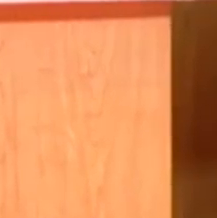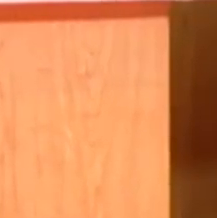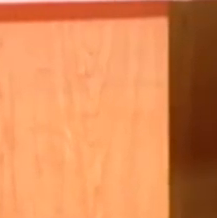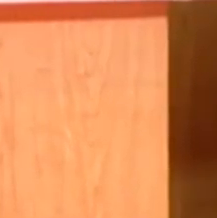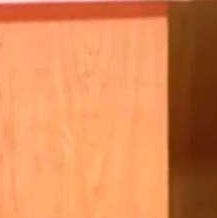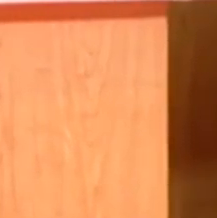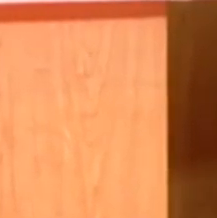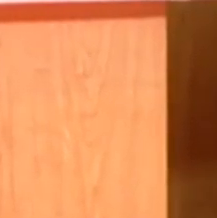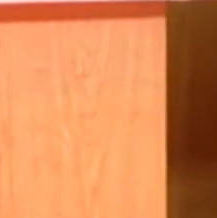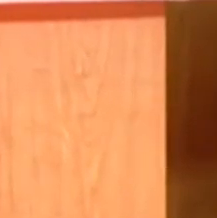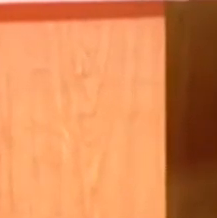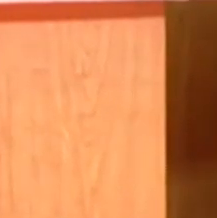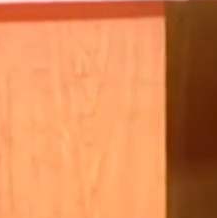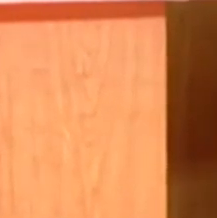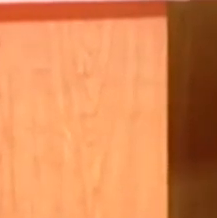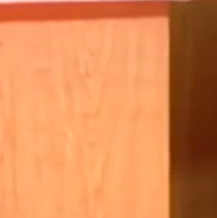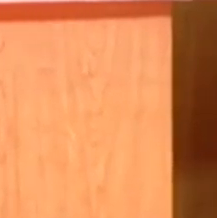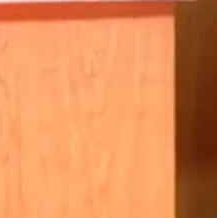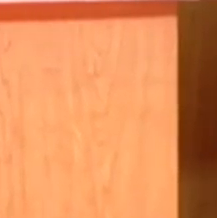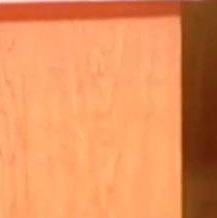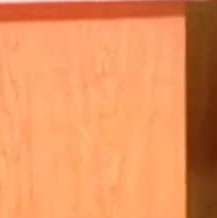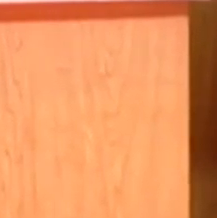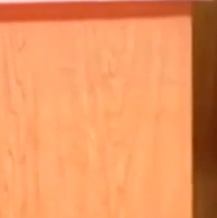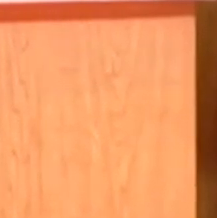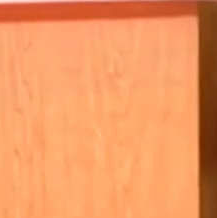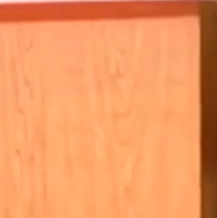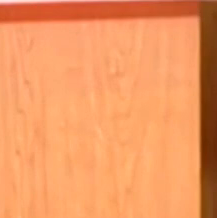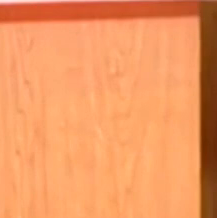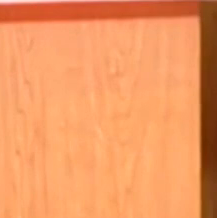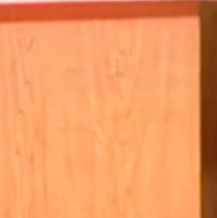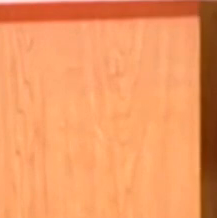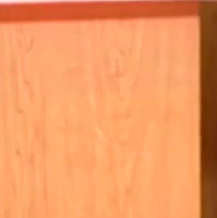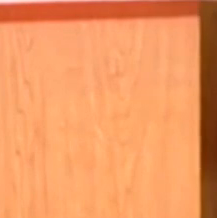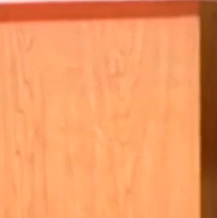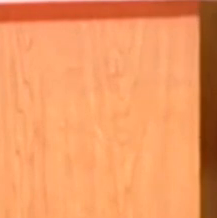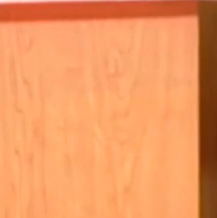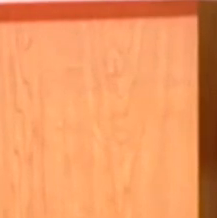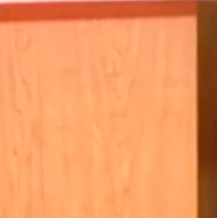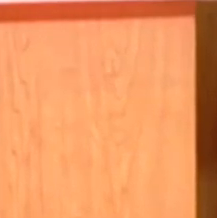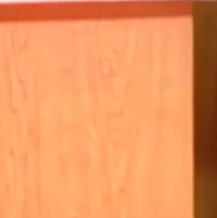subscribe button. At sa mga kapuso abroad, maaari kaming masubaybayan